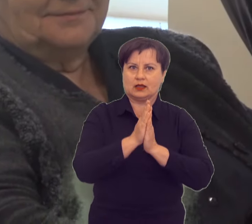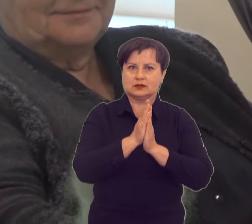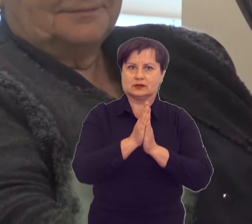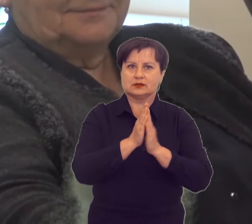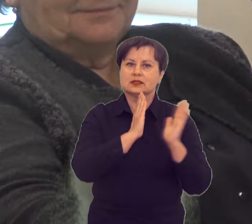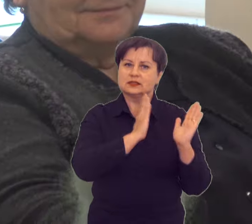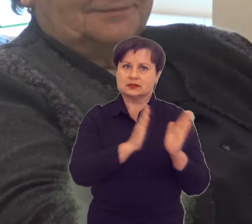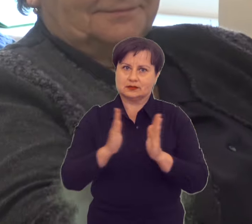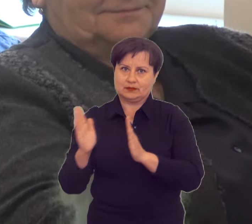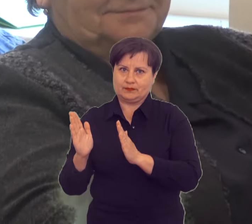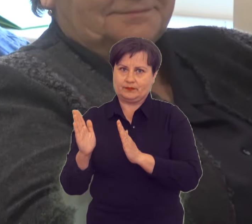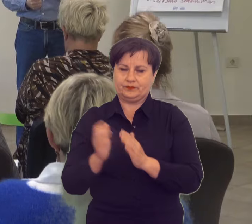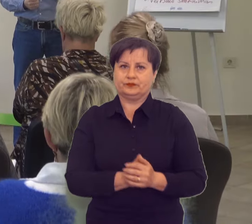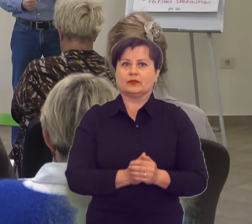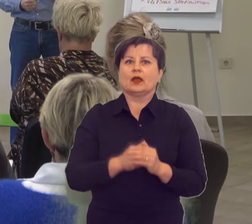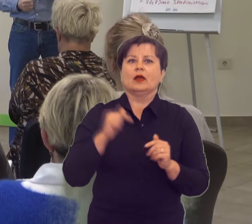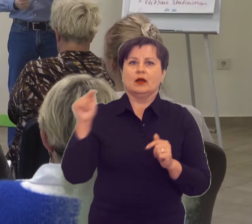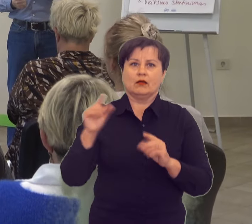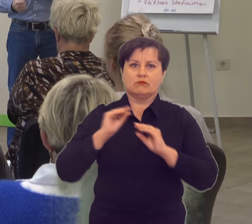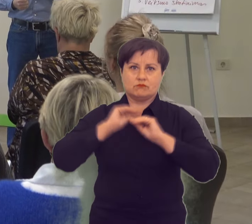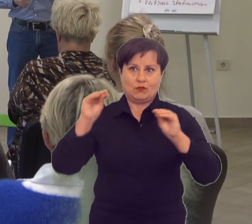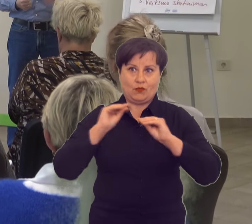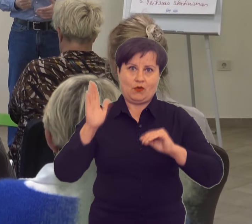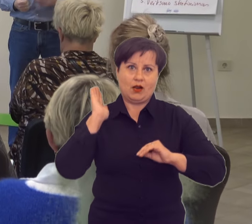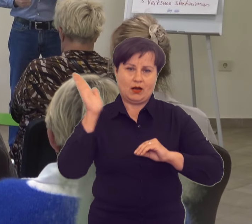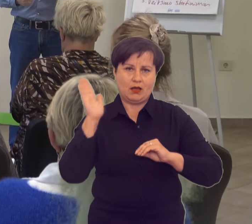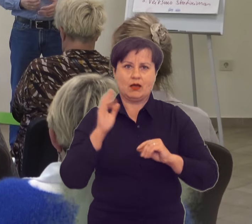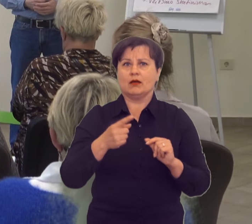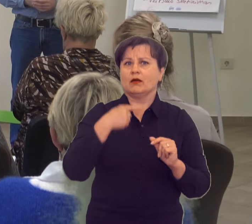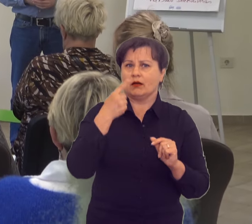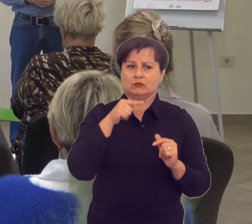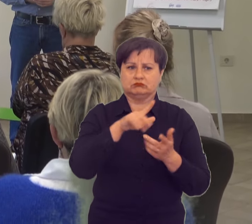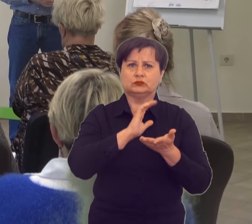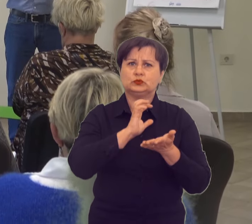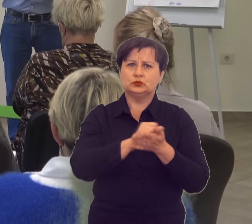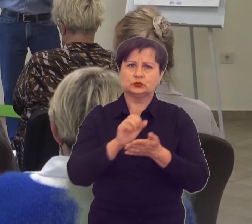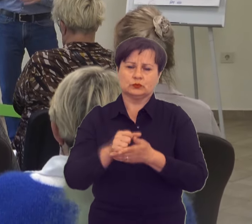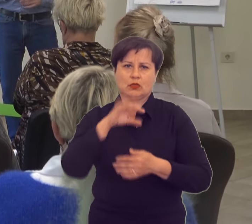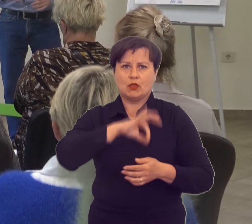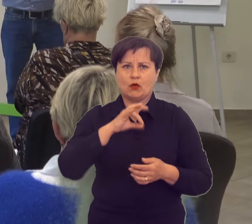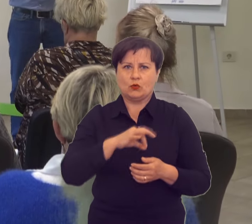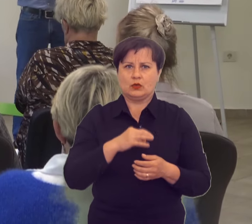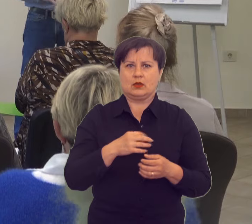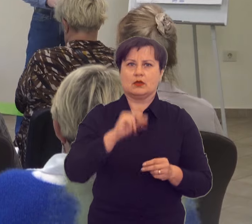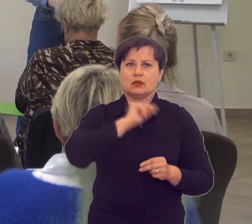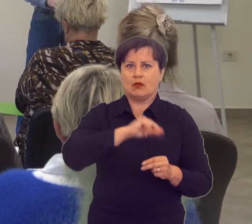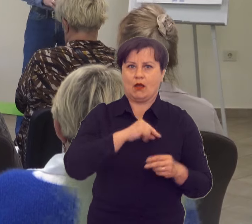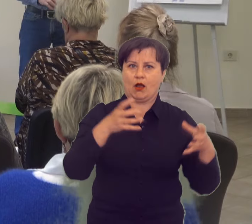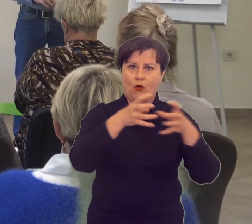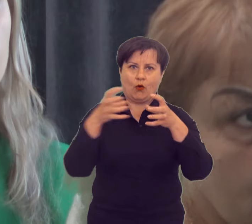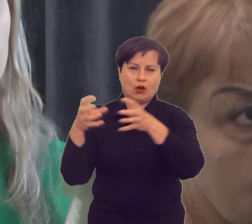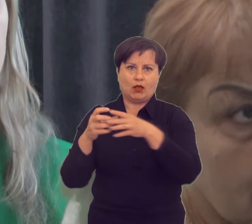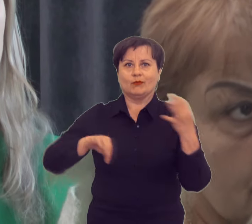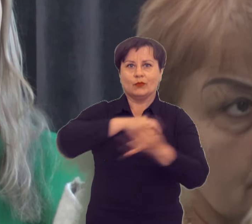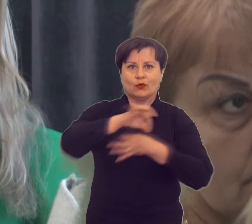Valdemar Chmielevski pasakojo, jog šie užsiėmimai įdomus ir naudingi tiek darbo kolektyvams, tiek projektų vadovams,